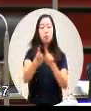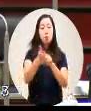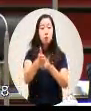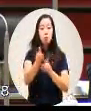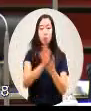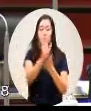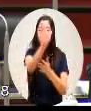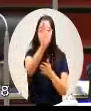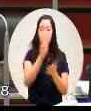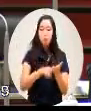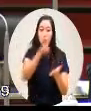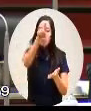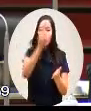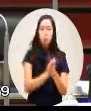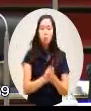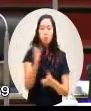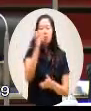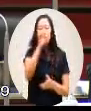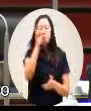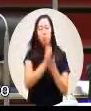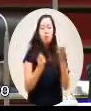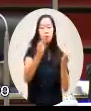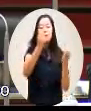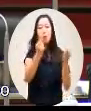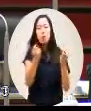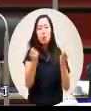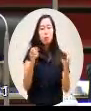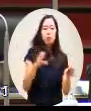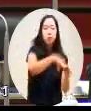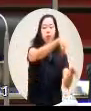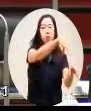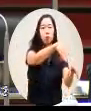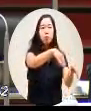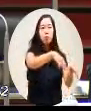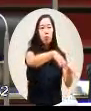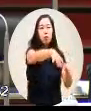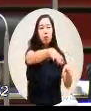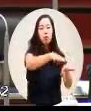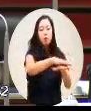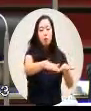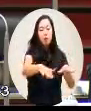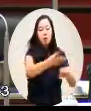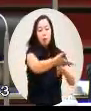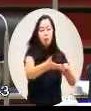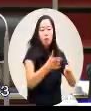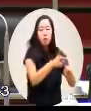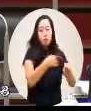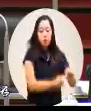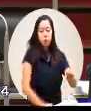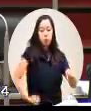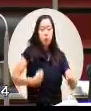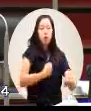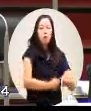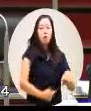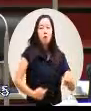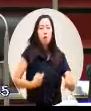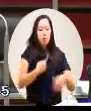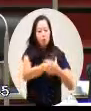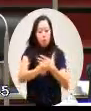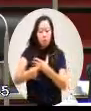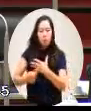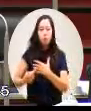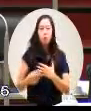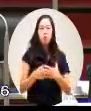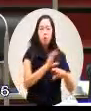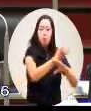酒驾自撞，去弄个安全带啦，结果心受重伤啦，救护车把送去